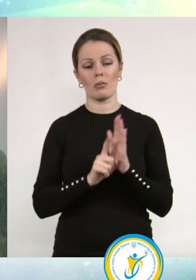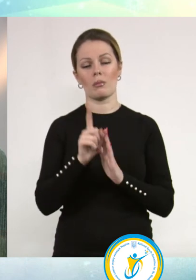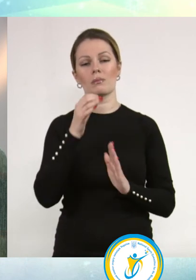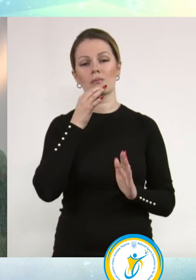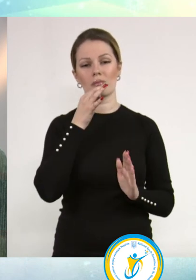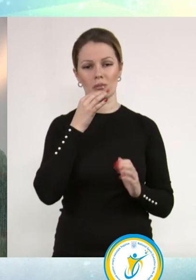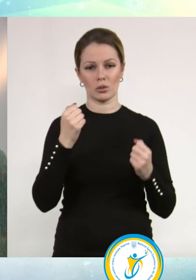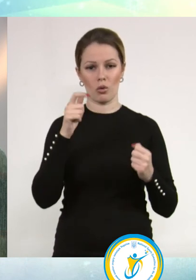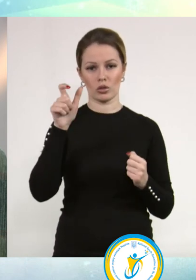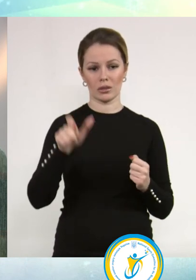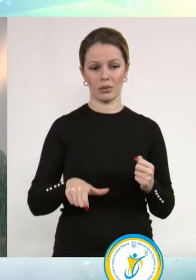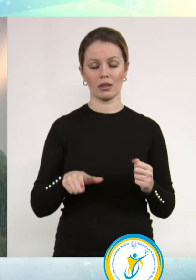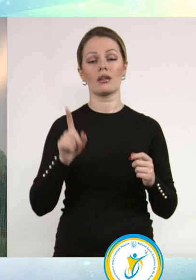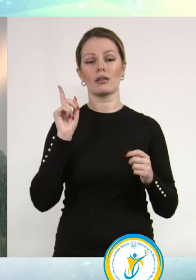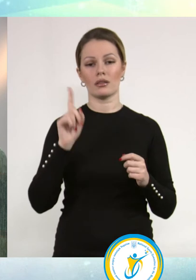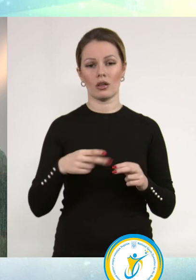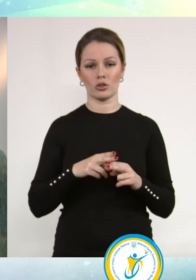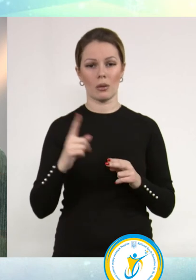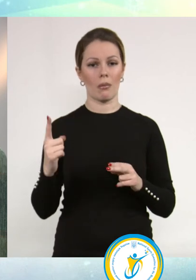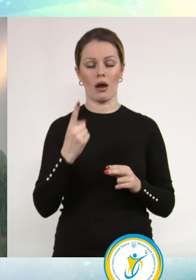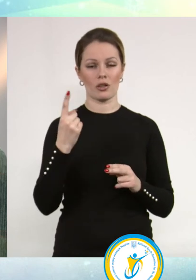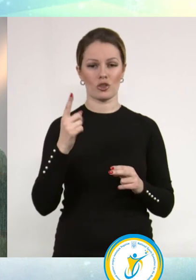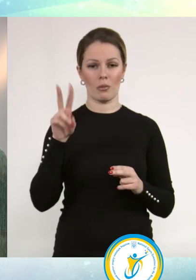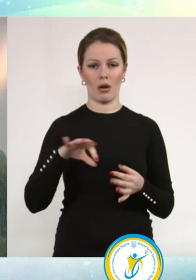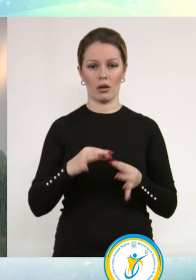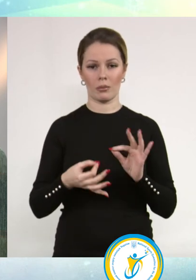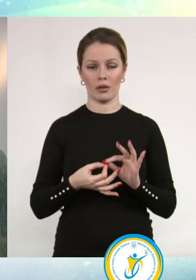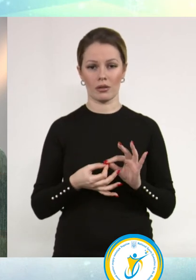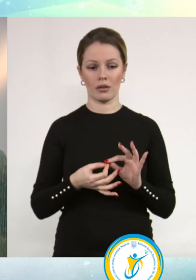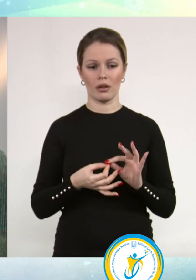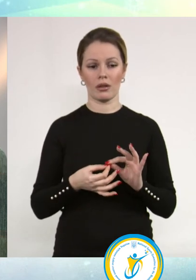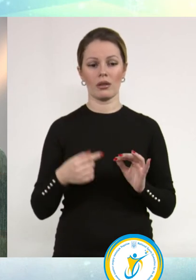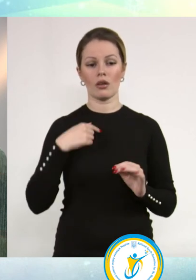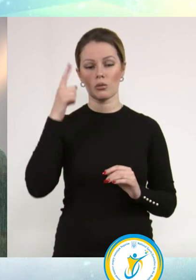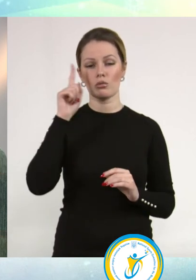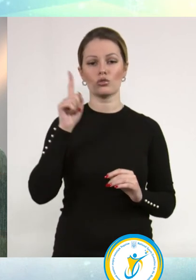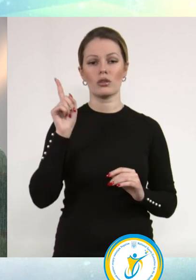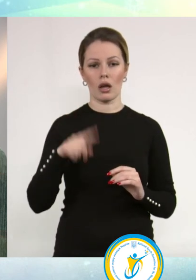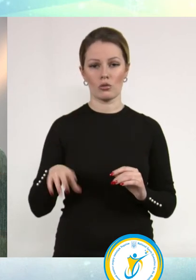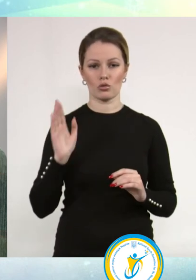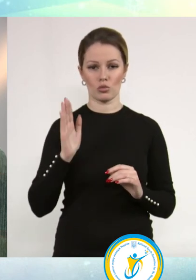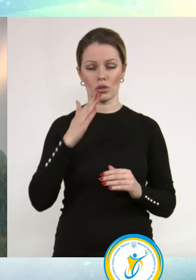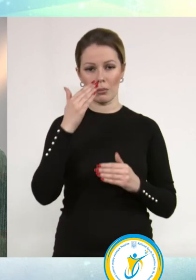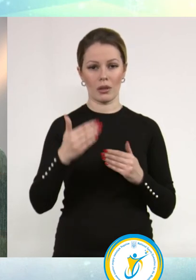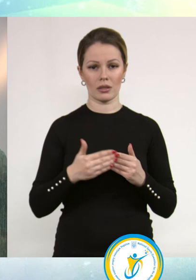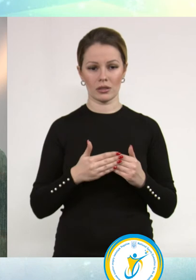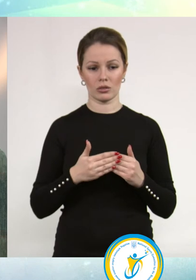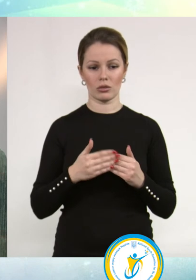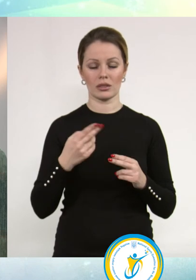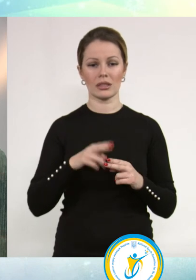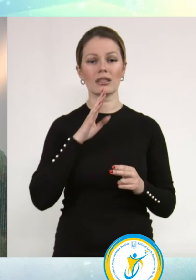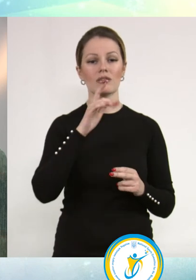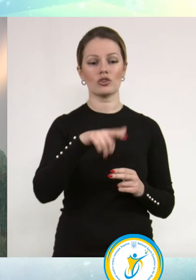починаючий спортсмен, вона для неї також це перша паралімпіада. Тому я думаю, що вона також буде близько. Ну,